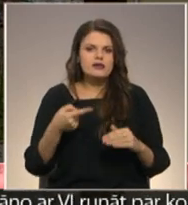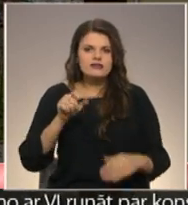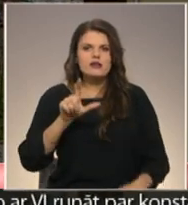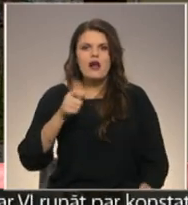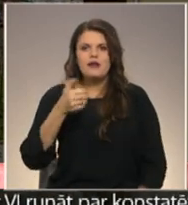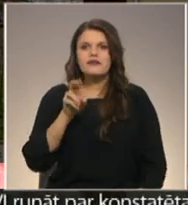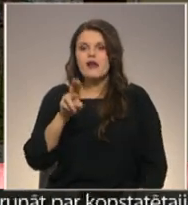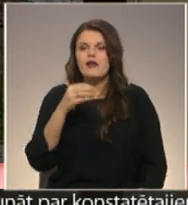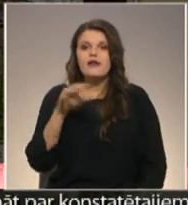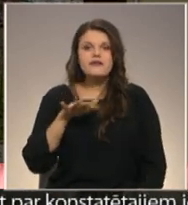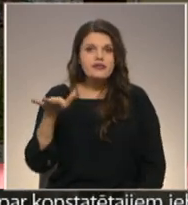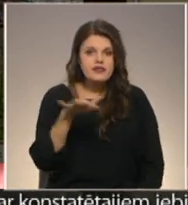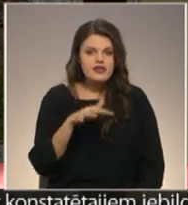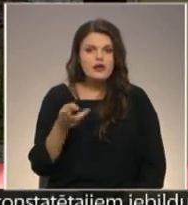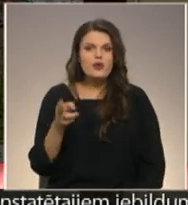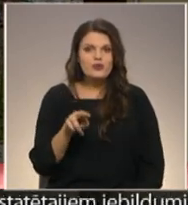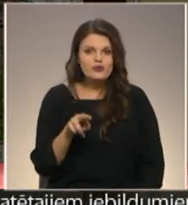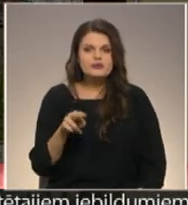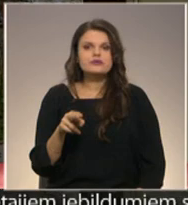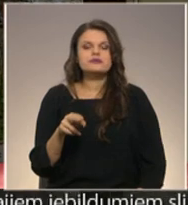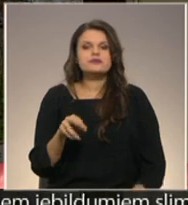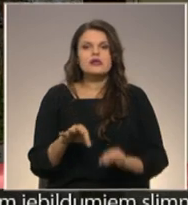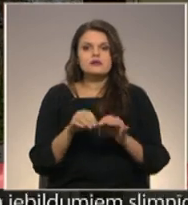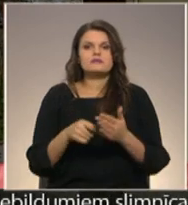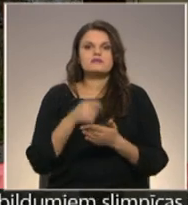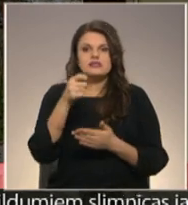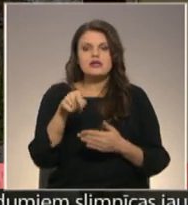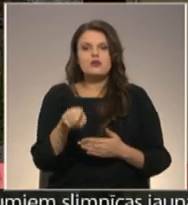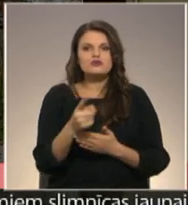Staļģenē. Un tātad ceļot šo prasību,